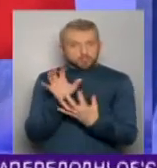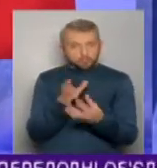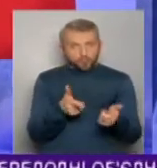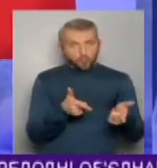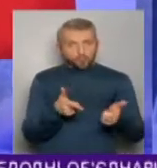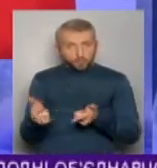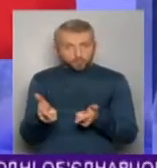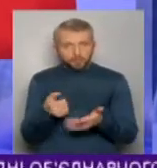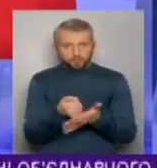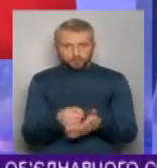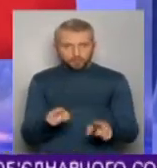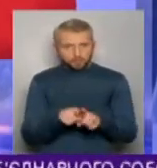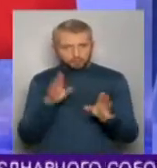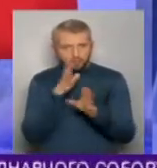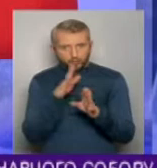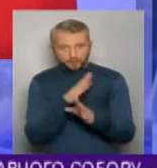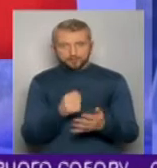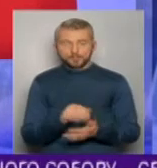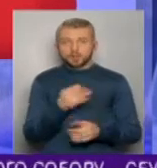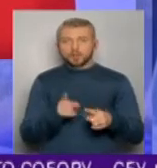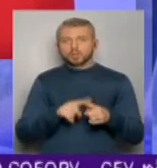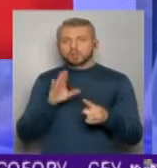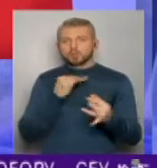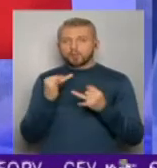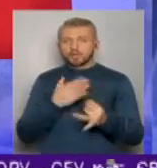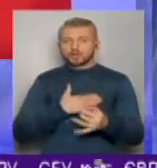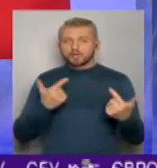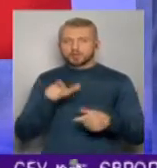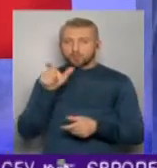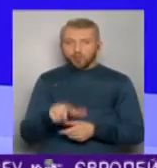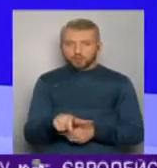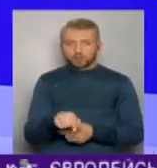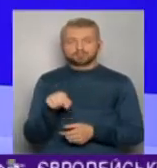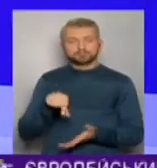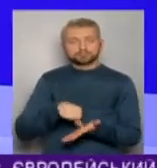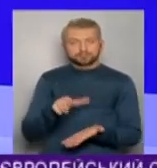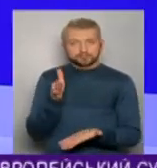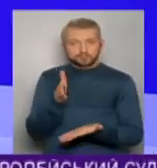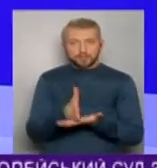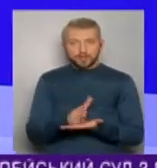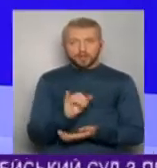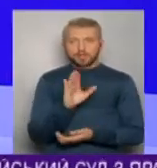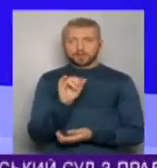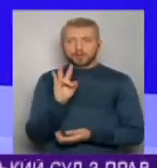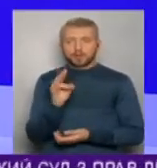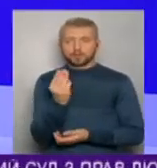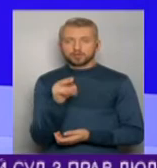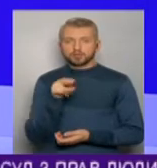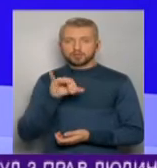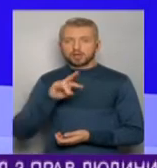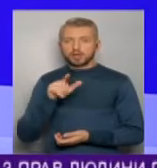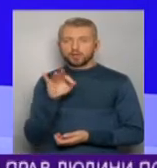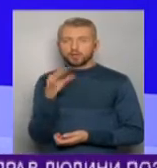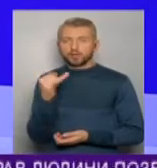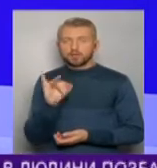готовий до викликів природи. Про це не тільки будемо говорити з нашим гостем. В студії програми «Київ Лайв» знаходиться Іван Шпильовий, перший